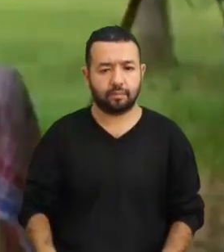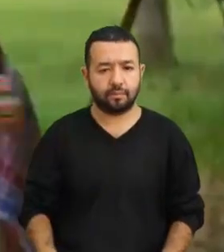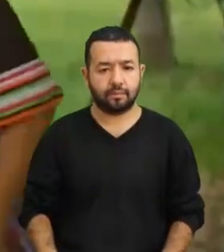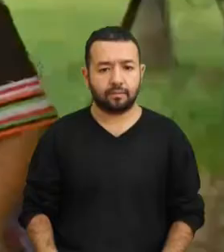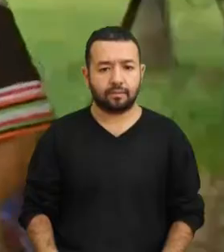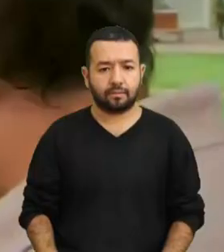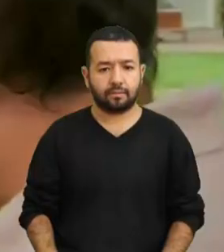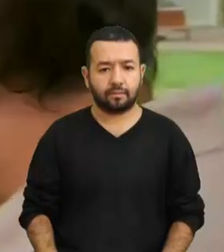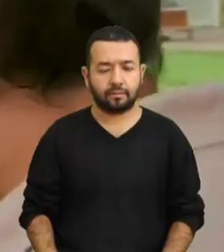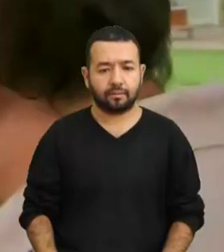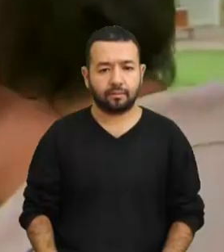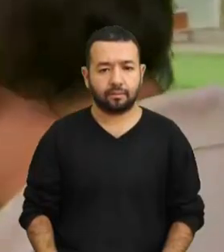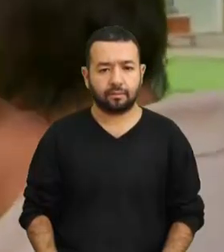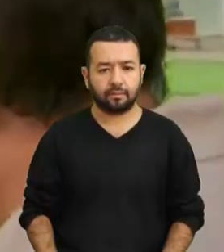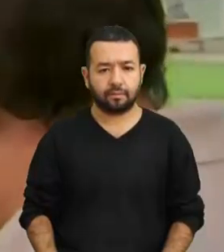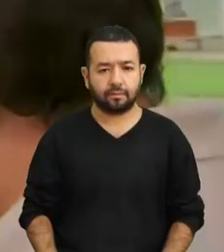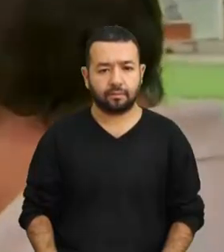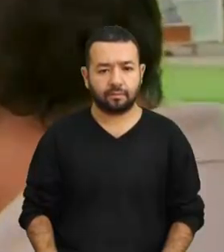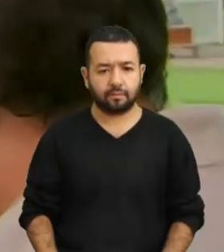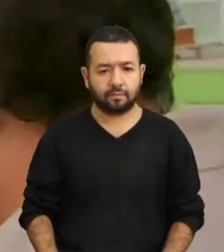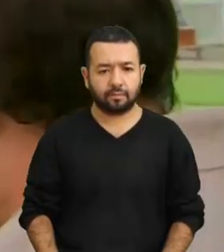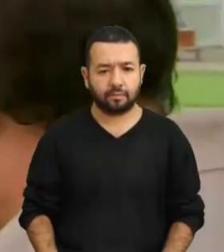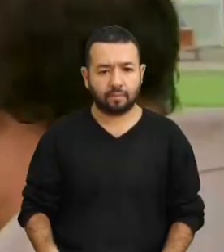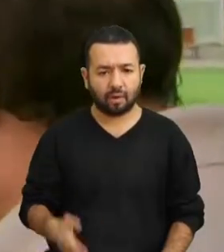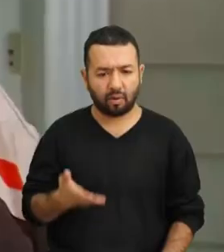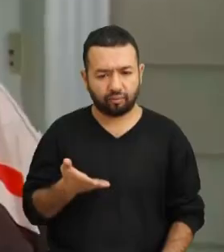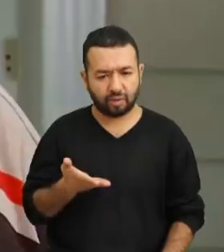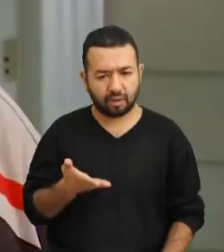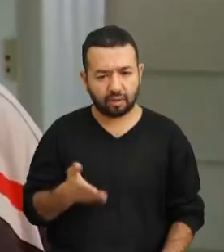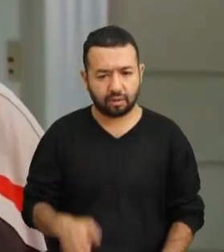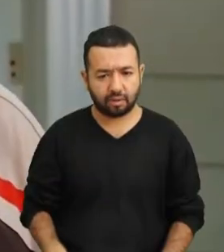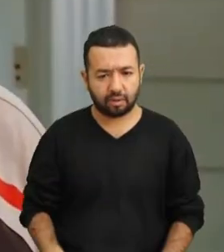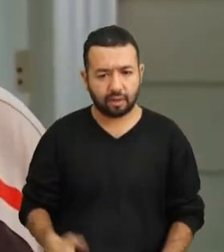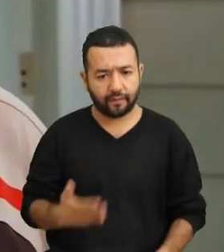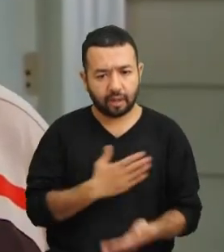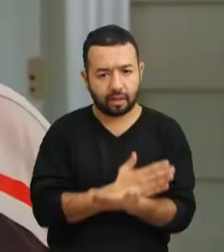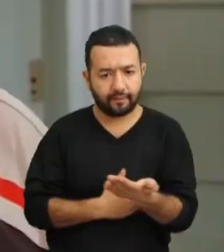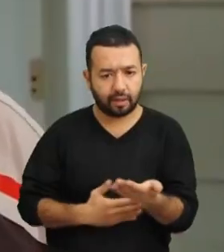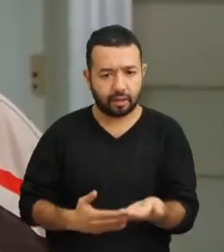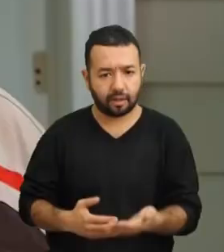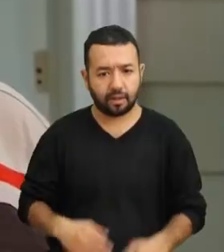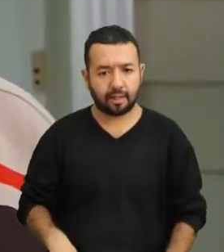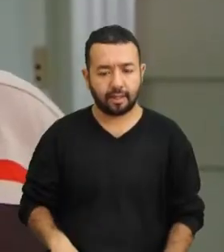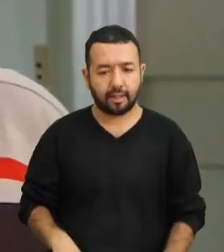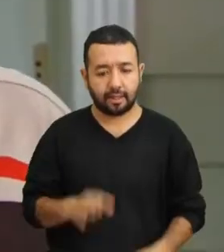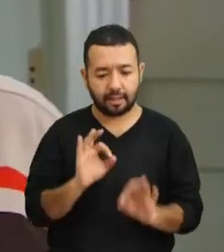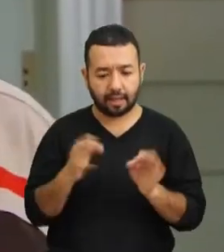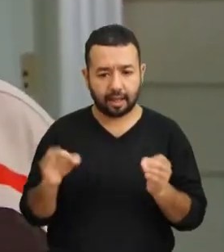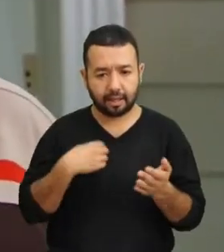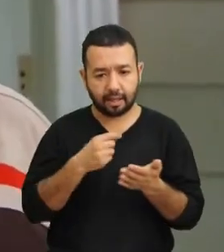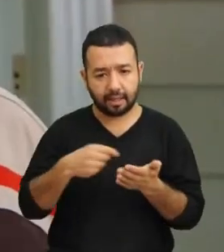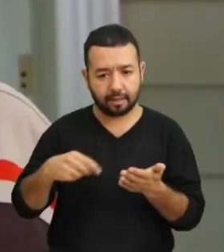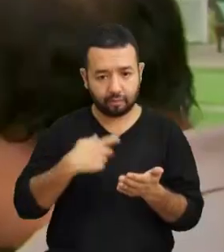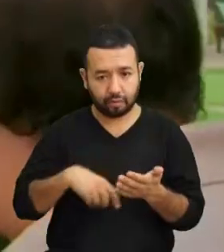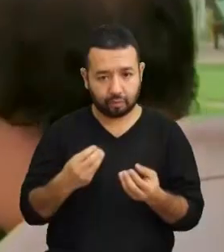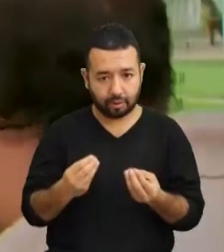Sarp davetiyeleri eline alınca şok oldu. Aha. Bu ne Şükrü? Efendim davetiye. İnci gibi yazmışsın değil mi? Güzel